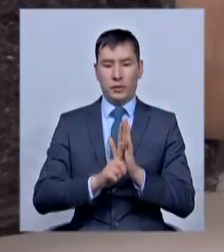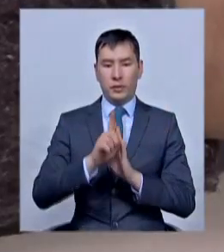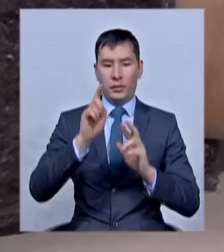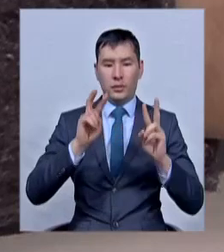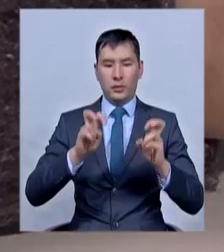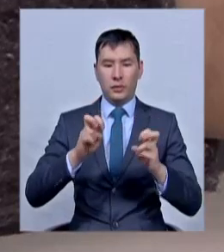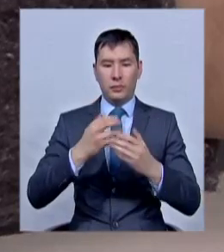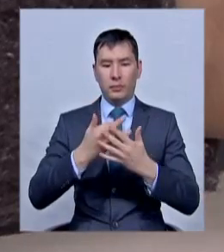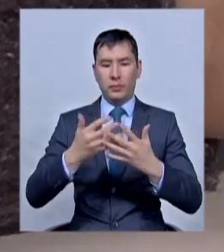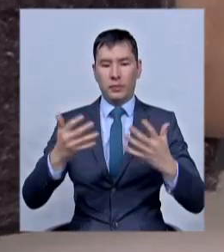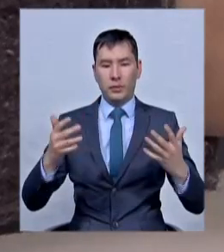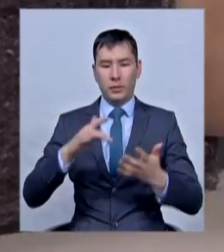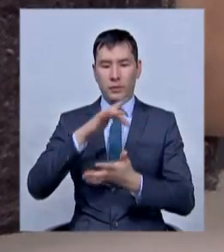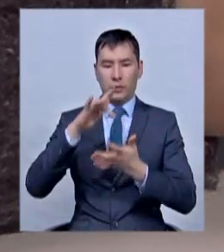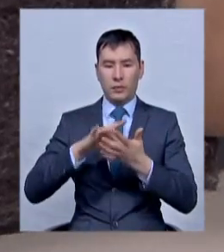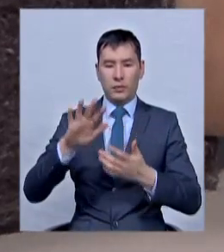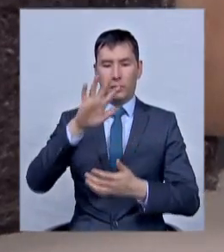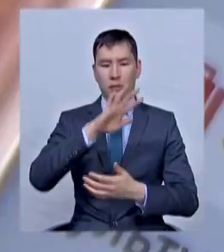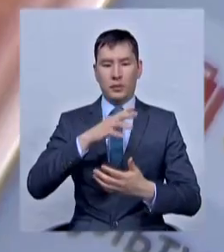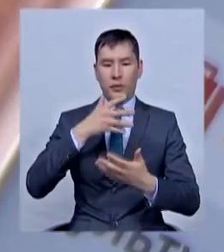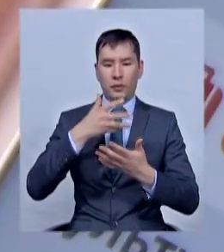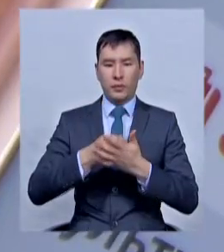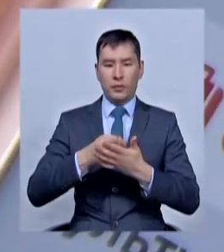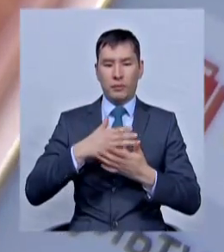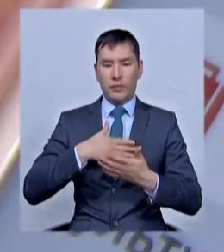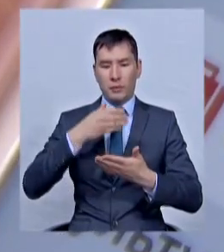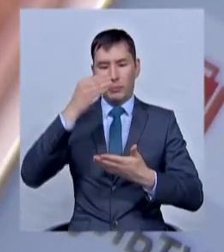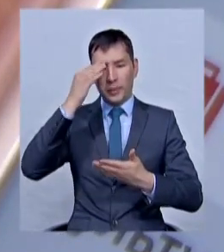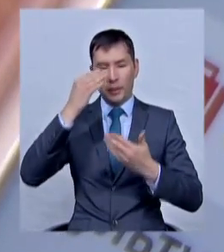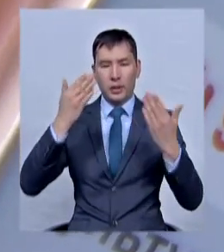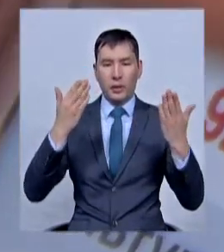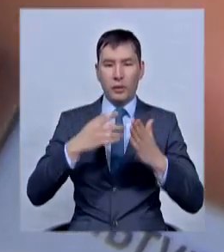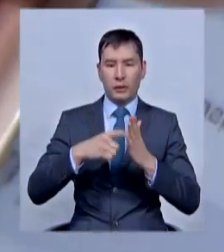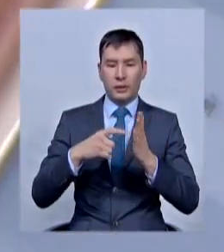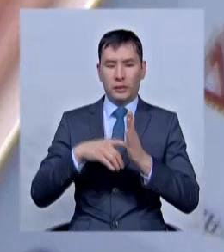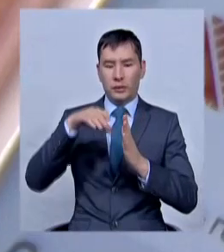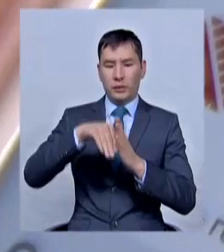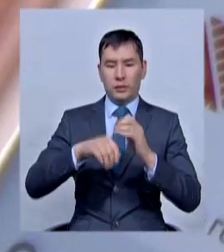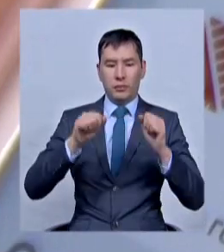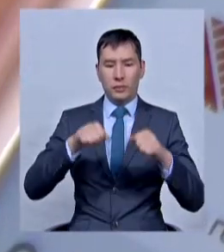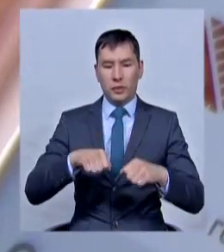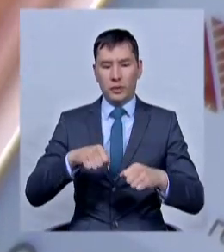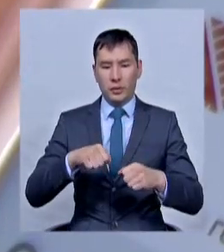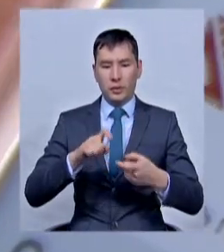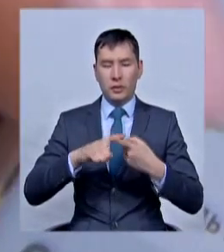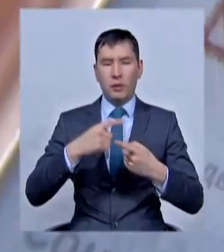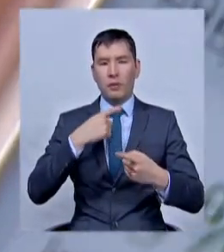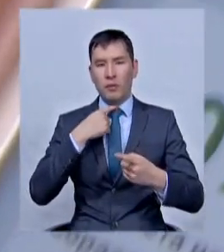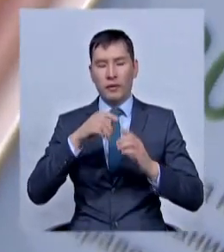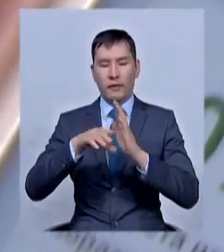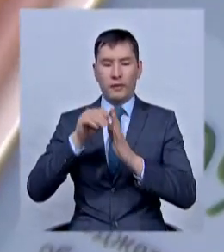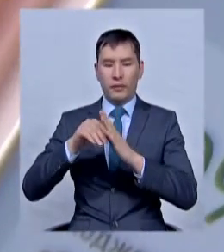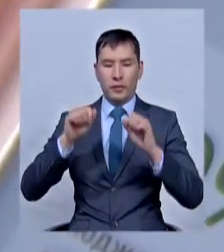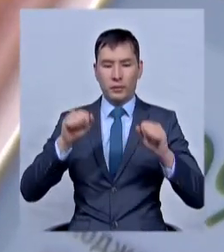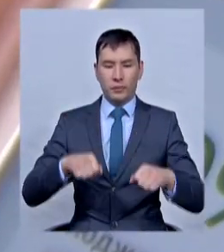жайлы толық ақпарат алып қана қоймай, өз азаматтық пікірін білдіре алады. Қалалық бағдарламаларға дауыс беріп, мегаполисті дамытудағы